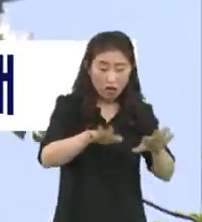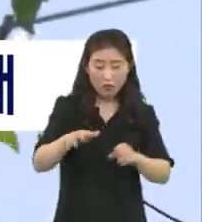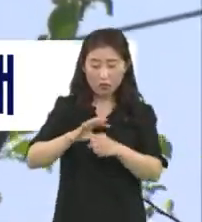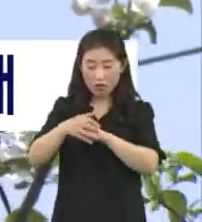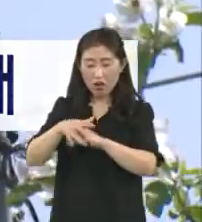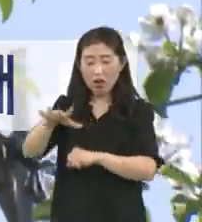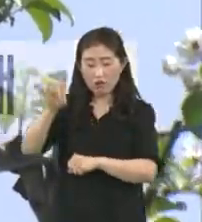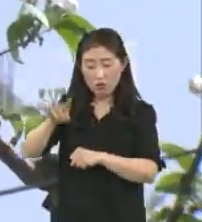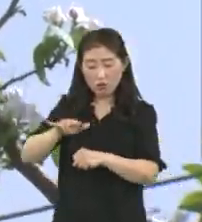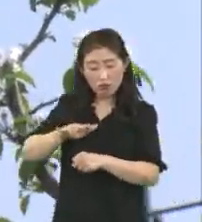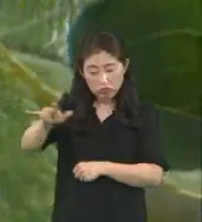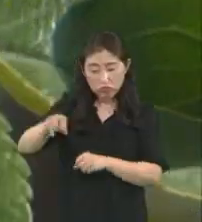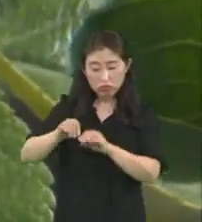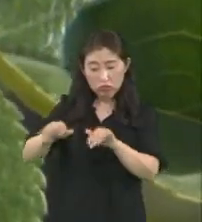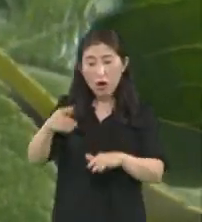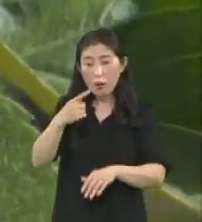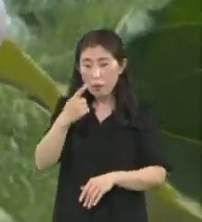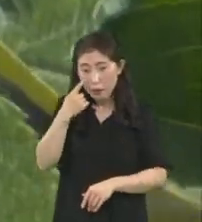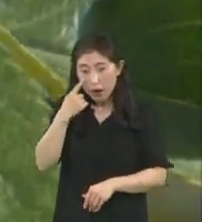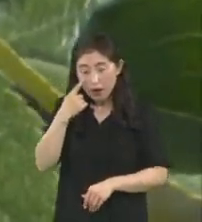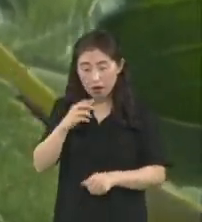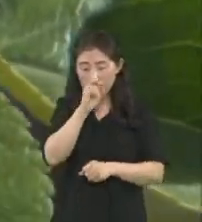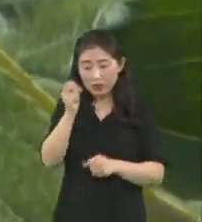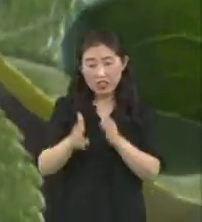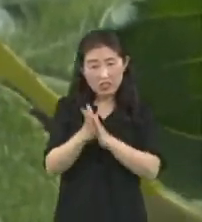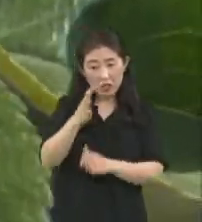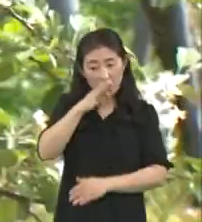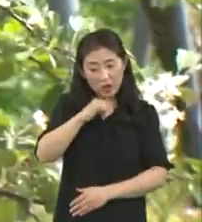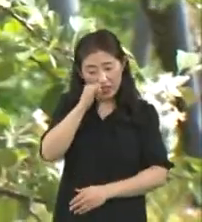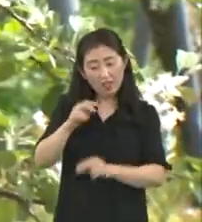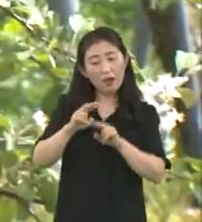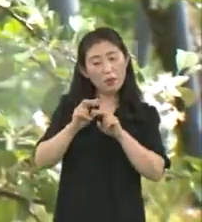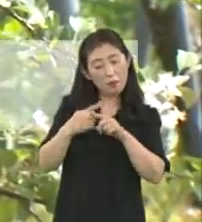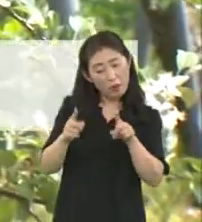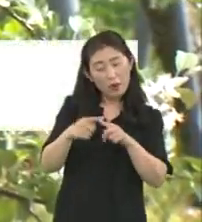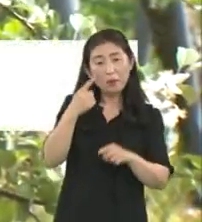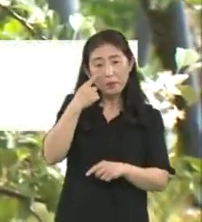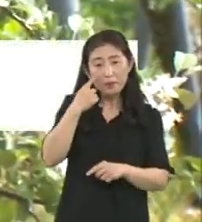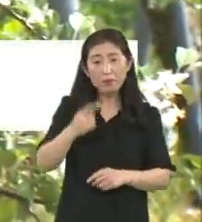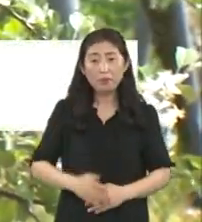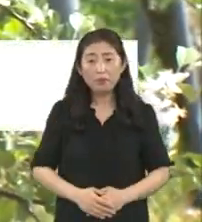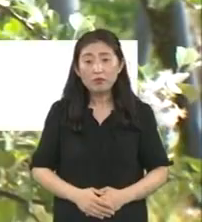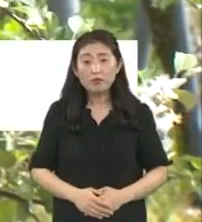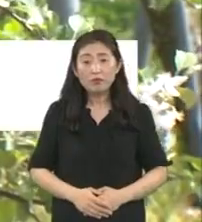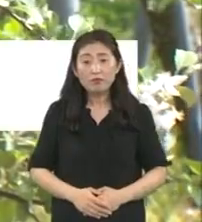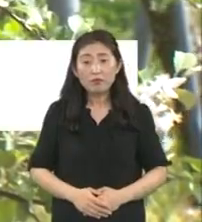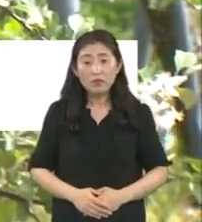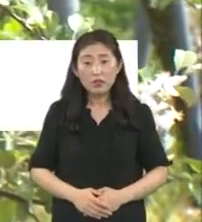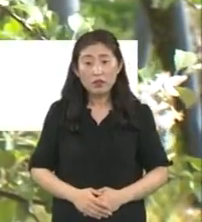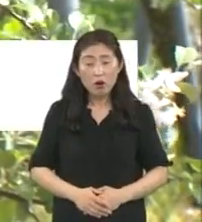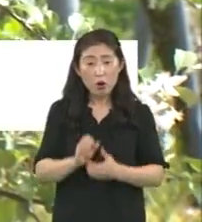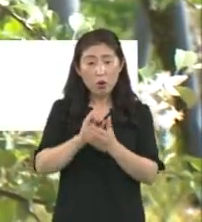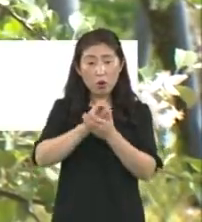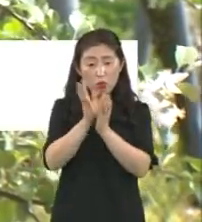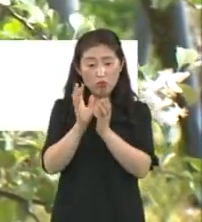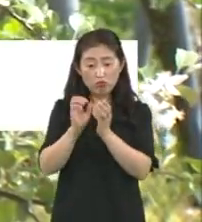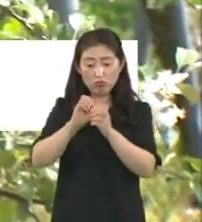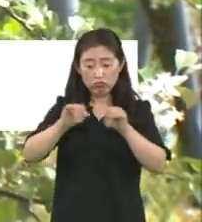것으로 서산시는 경제성 분석에 들어갔습니다. 수정률이나 또 내지는 과실의 품질